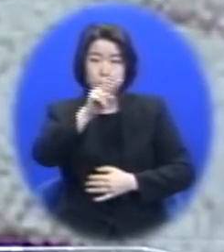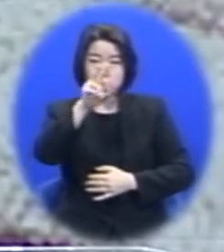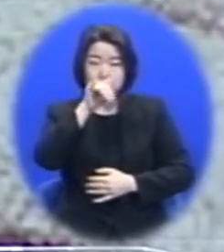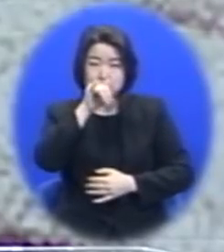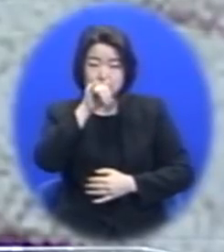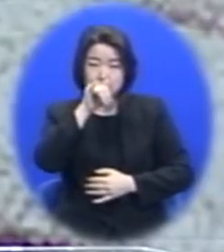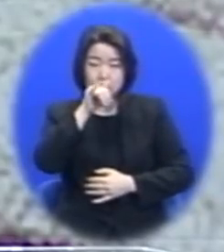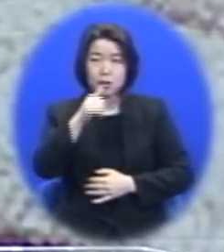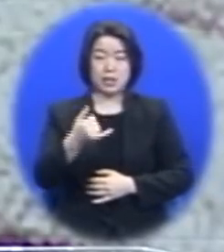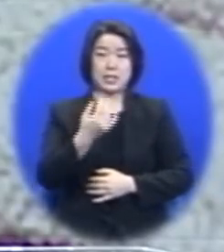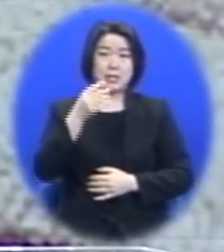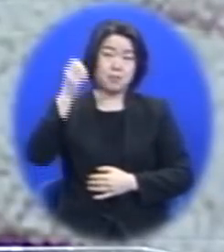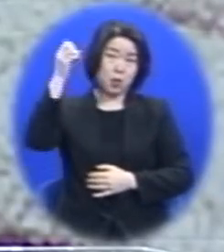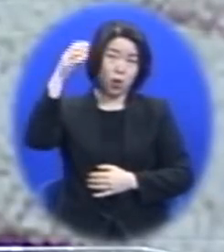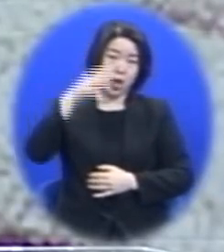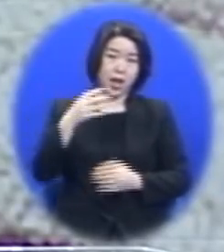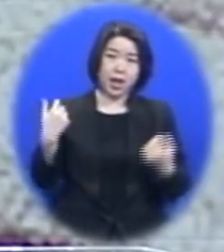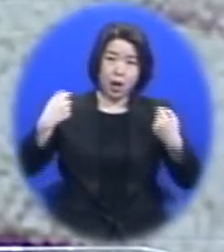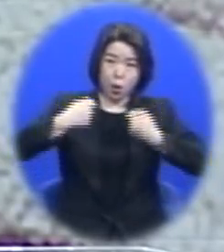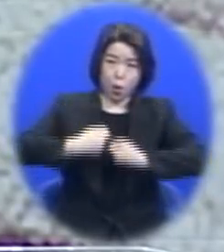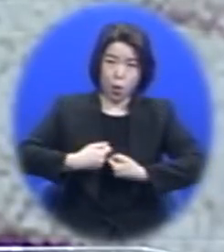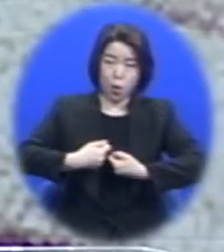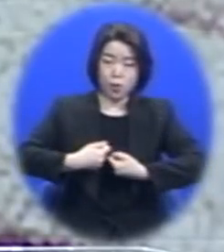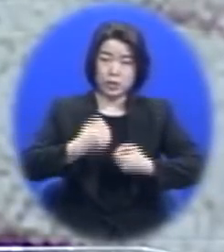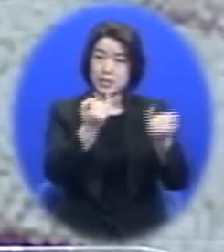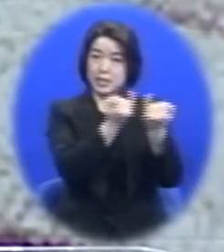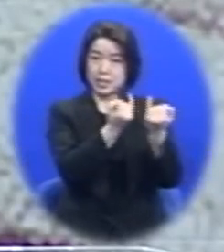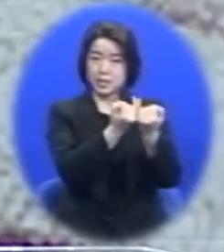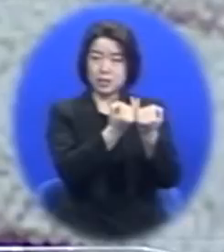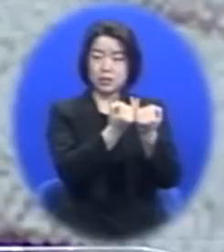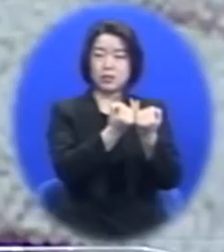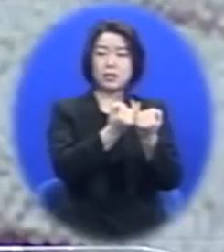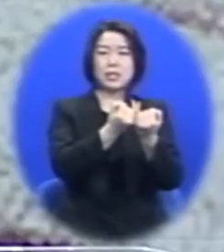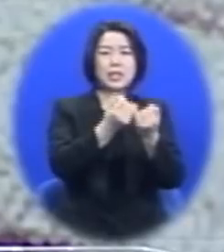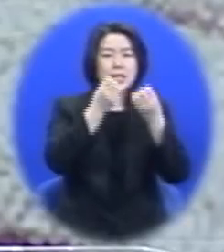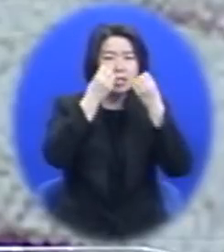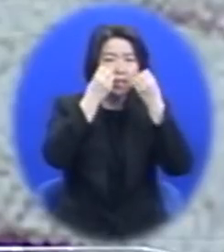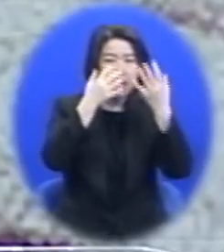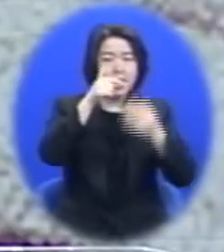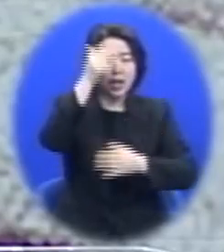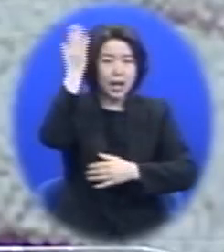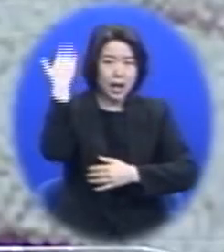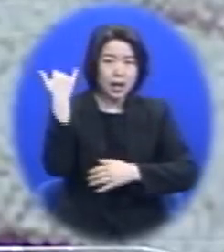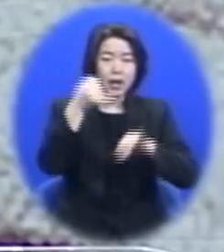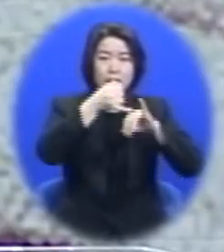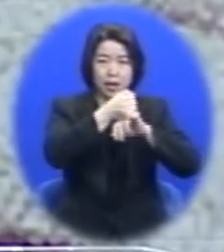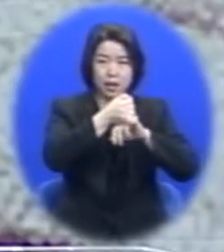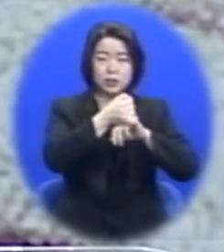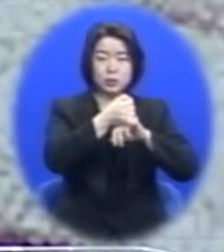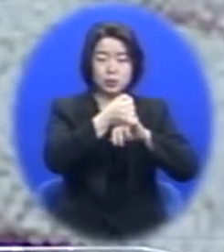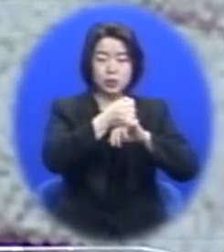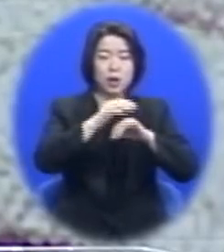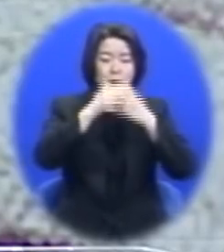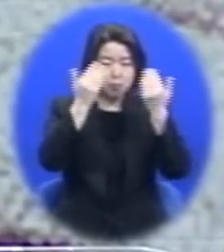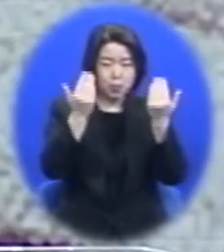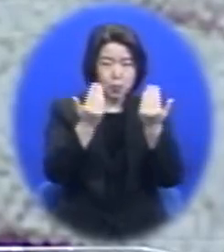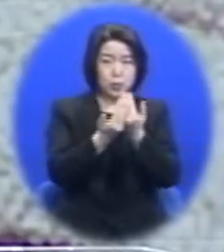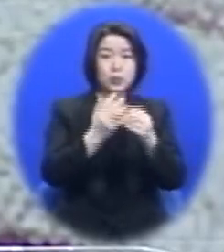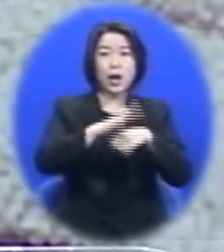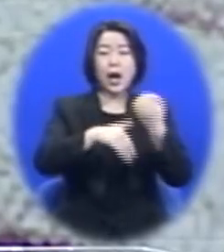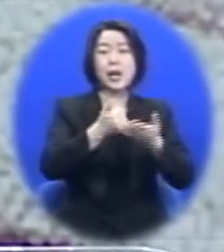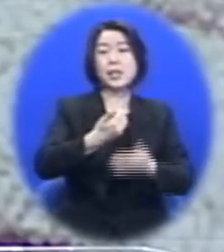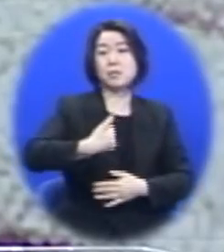입은 이여 있는 신구약 을 통틀어서 모든 하나님의 백성 하나님의 나라를 증거하는